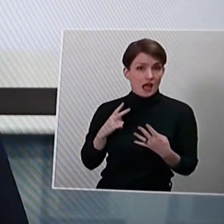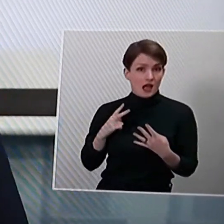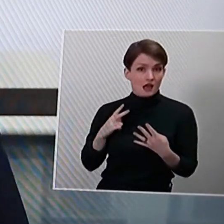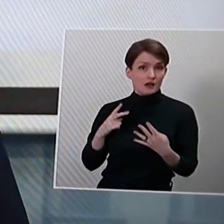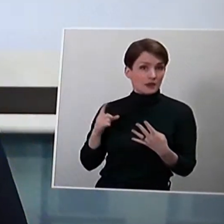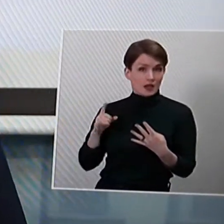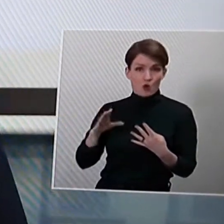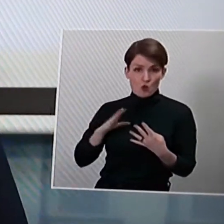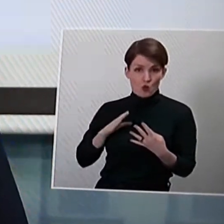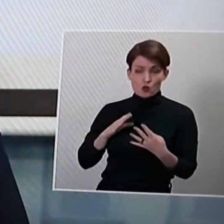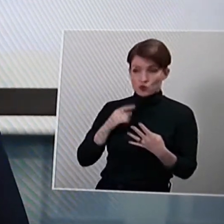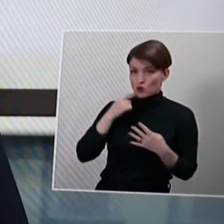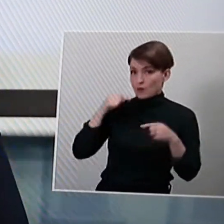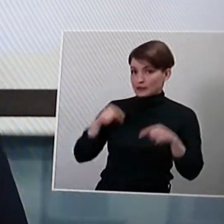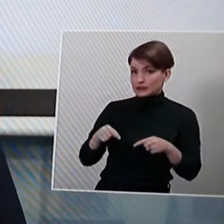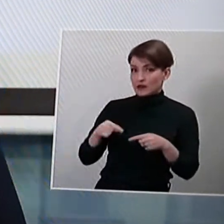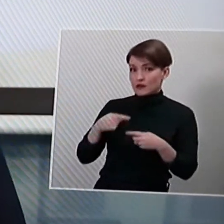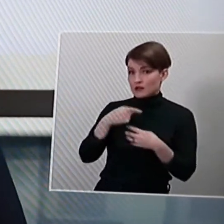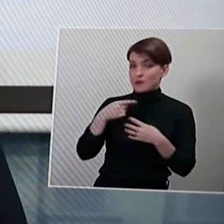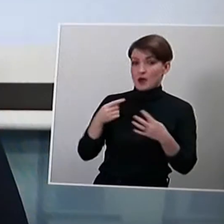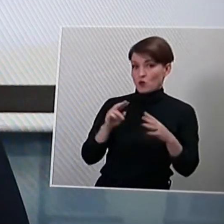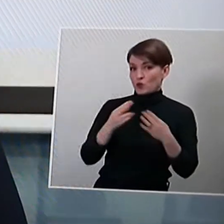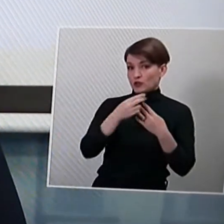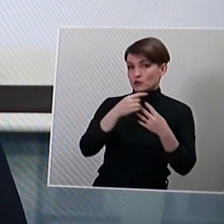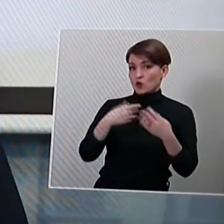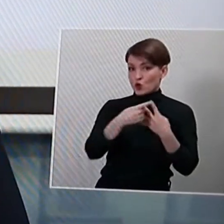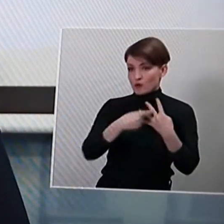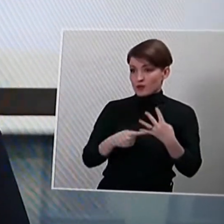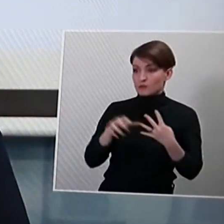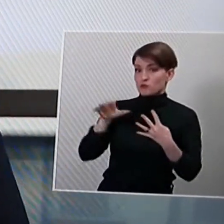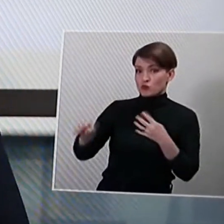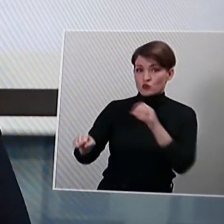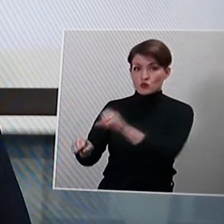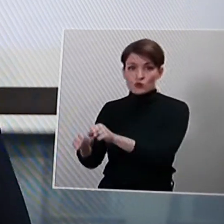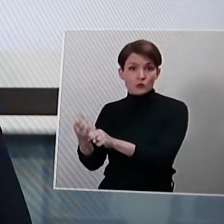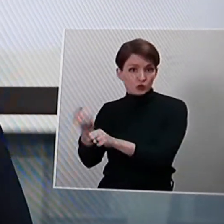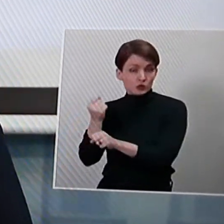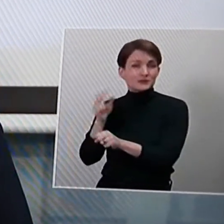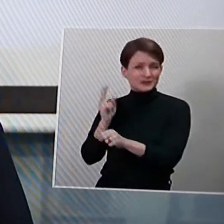on vielä Suomessakin olemassa. Erityisesti näillä vakavilla